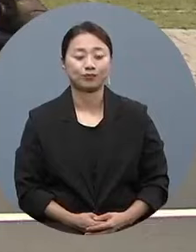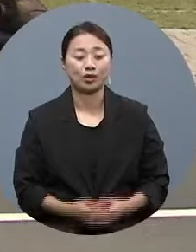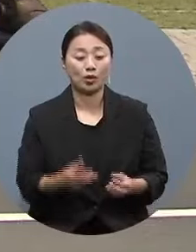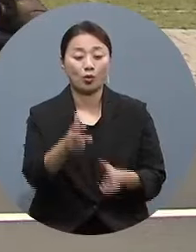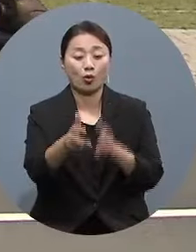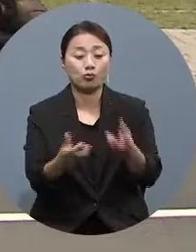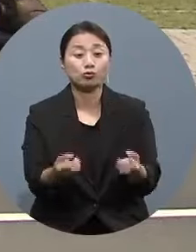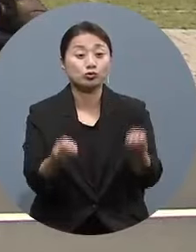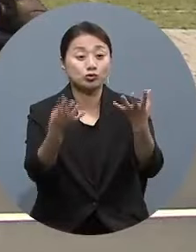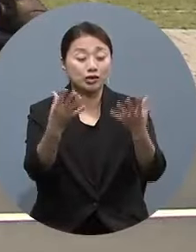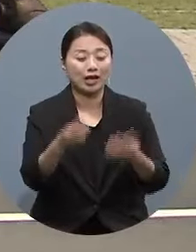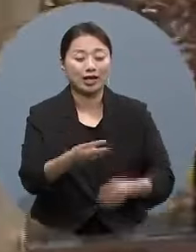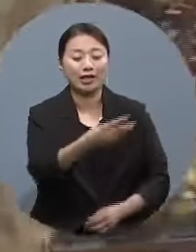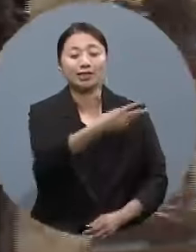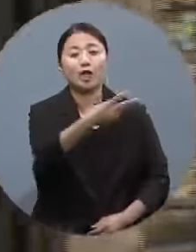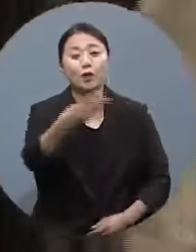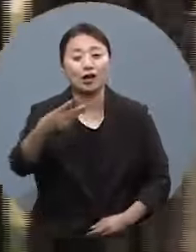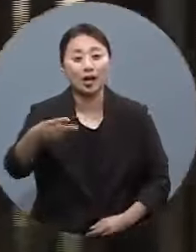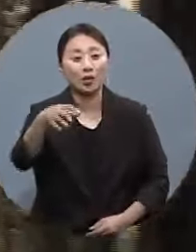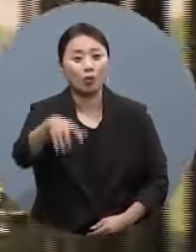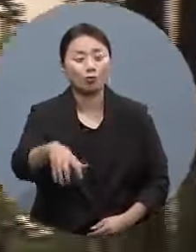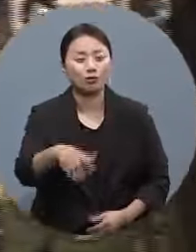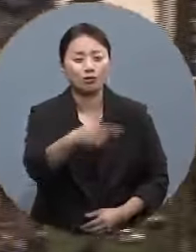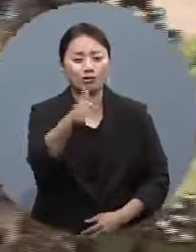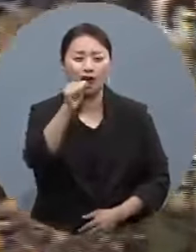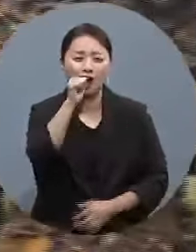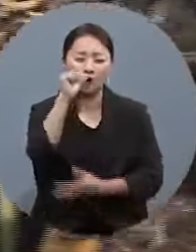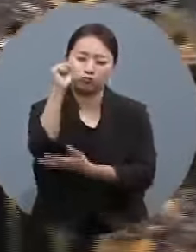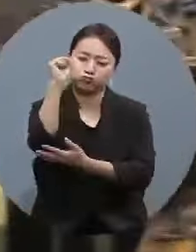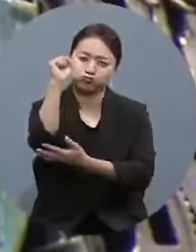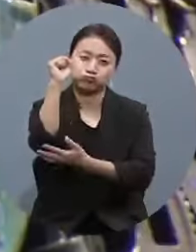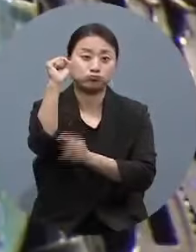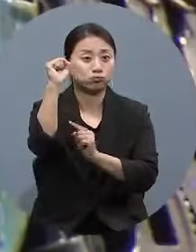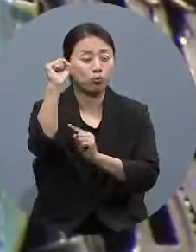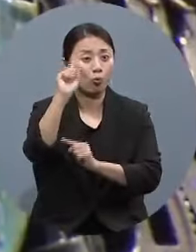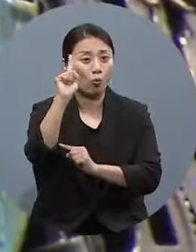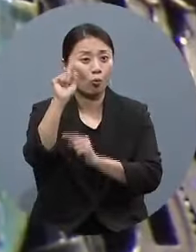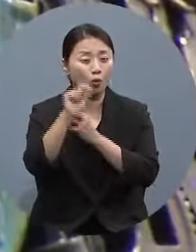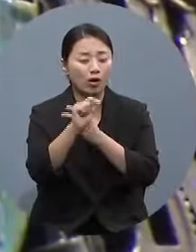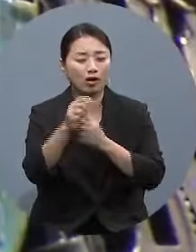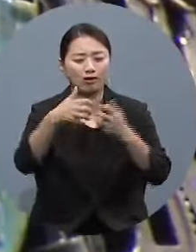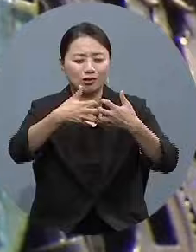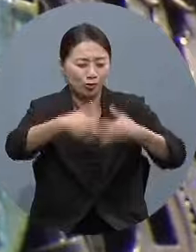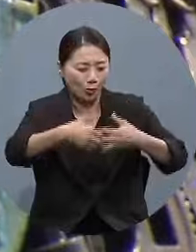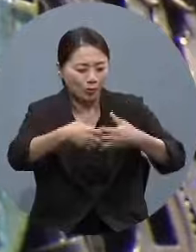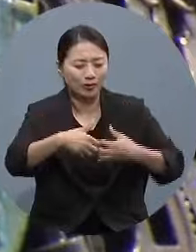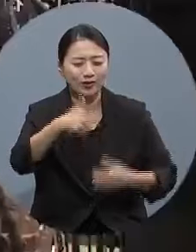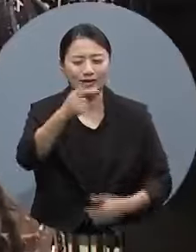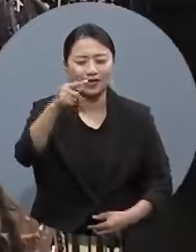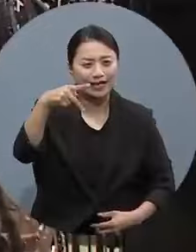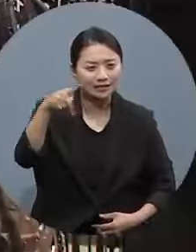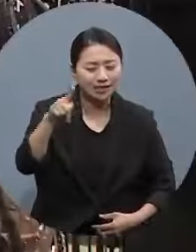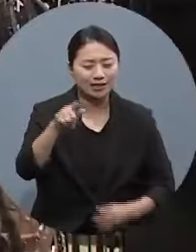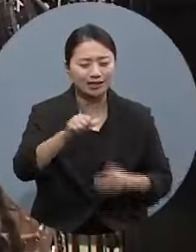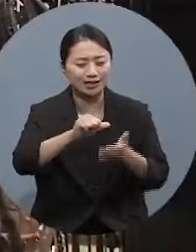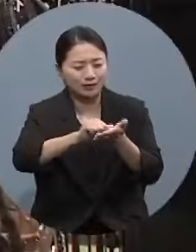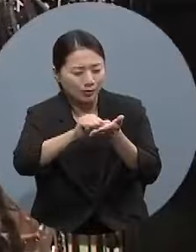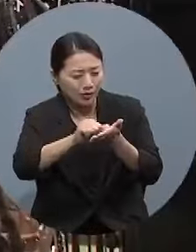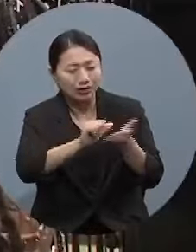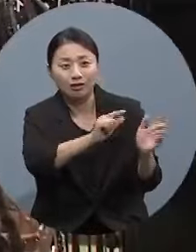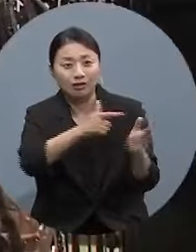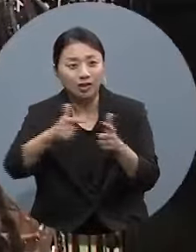공업축제가 열릴 태화강 남구 둔치에 거대한 조형물이 서 있습니다. 톱니바퀴와 나사, 체인, 타이어